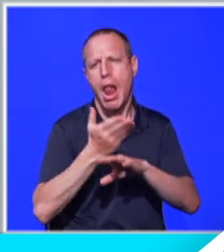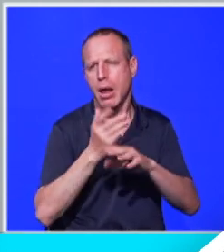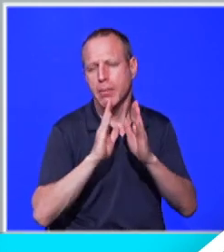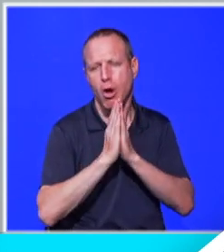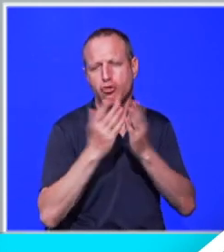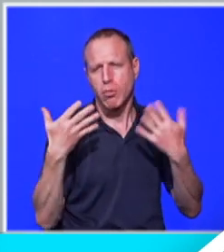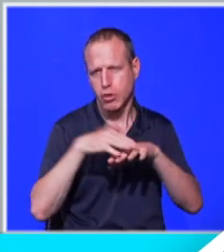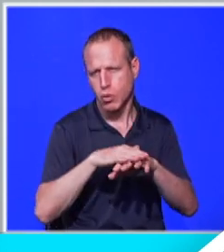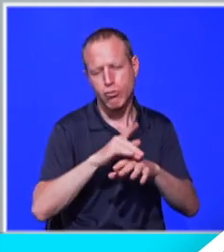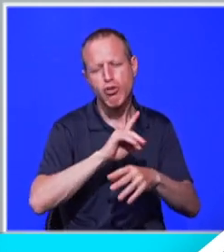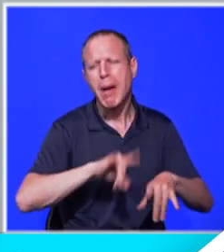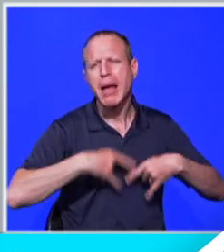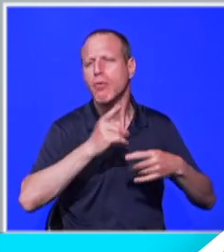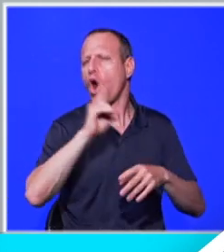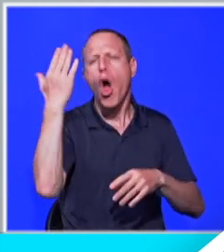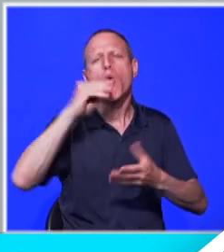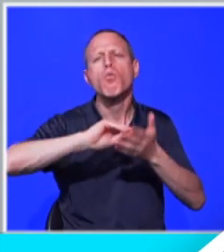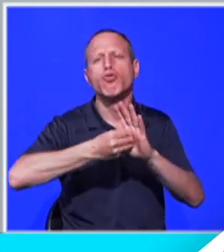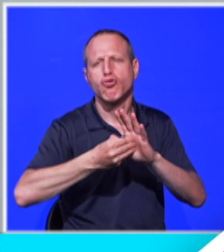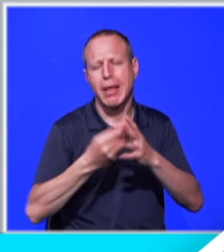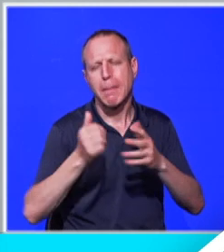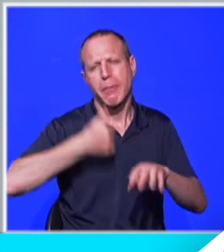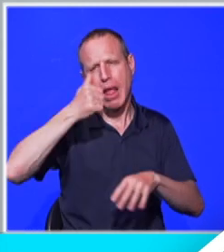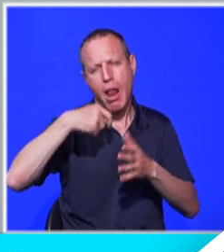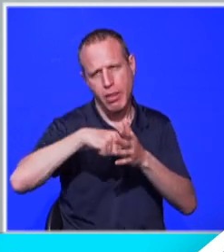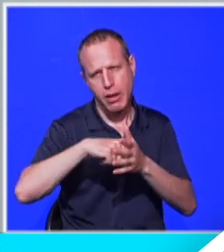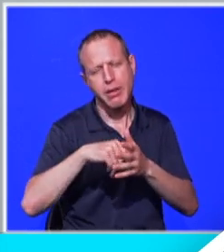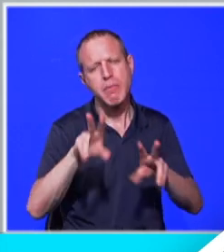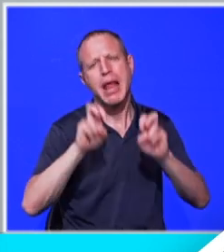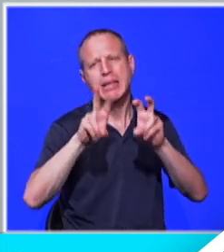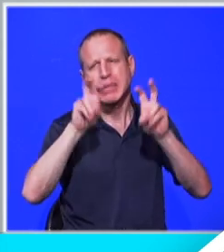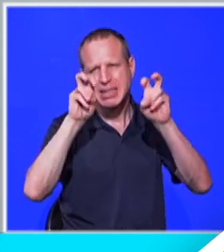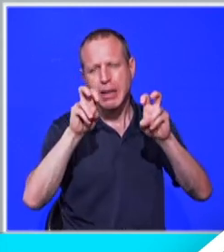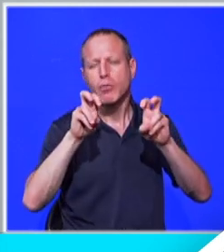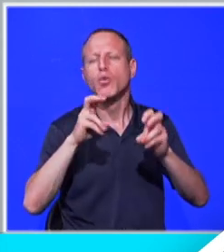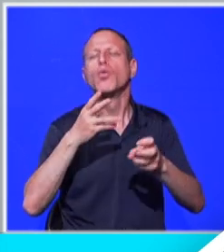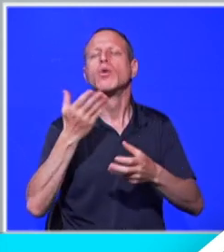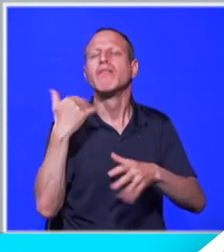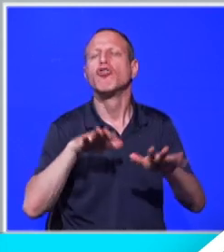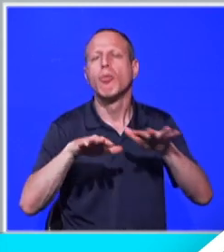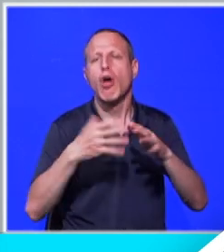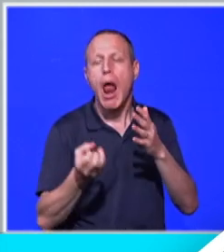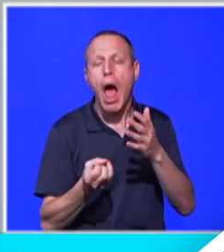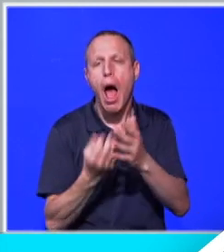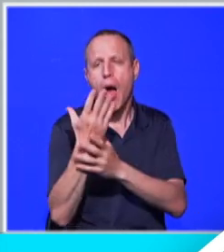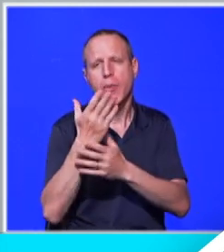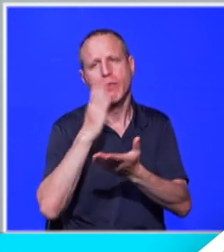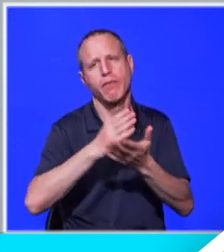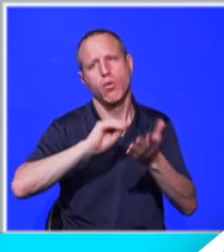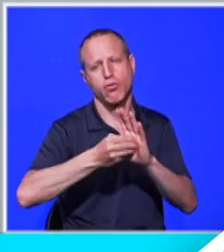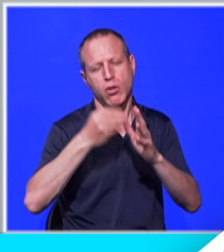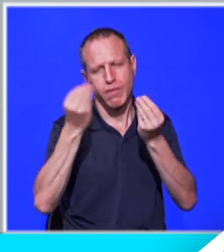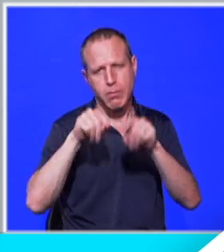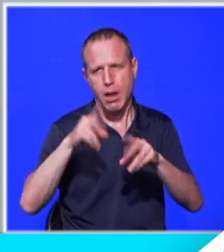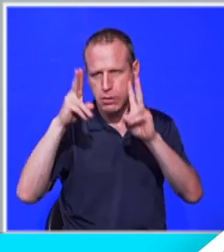תקין, וכבר מנצלים את ההזדמנות לפני שהממשלה הזו קמה וכבר אושרו. הדברים האלה צריכים להיעצר.